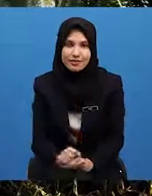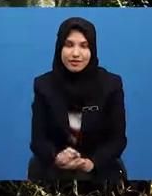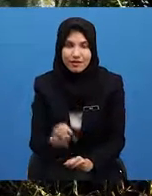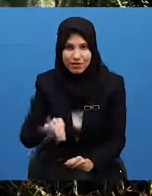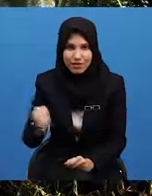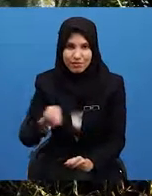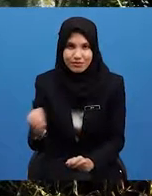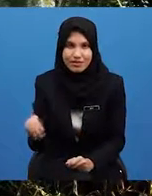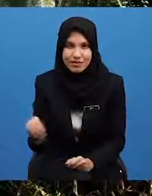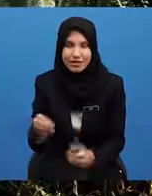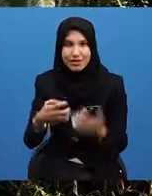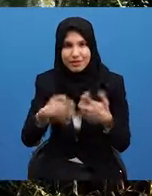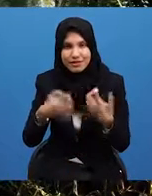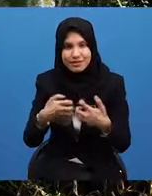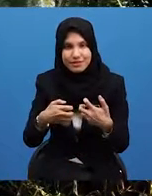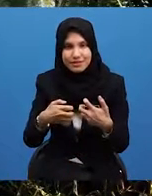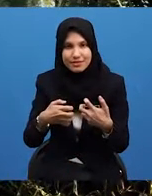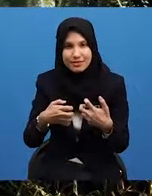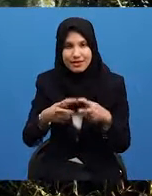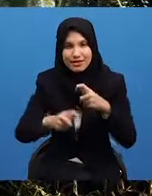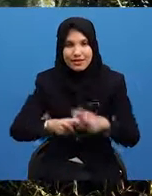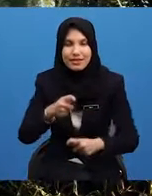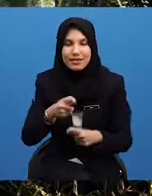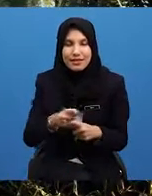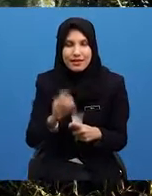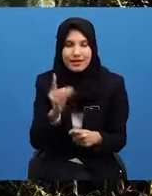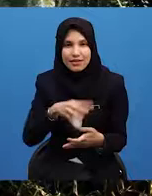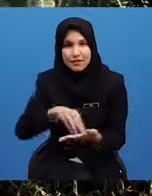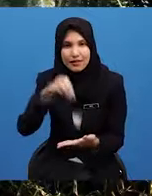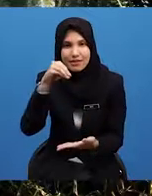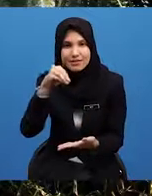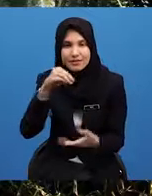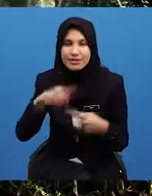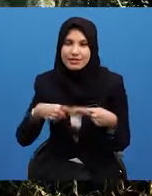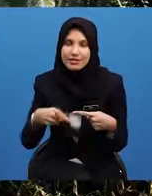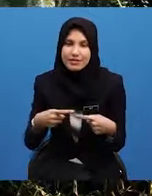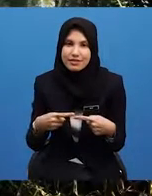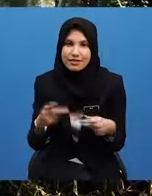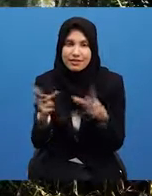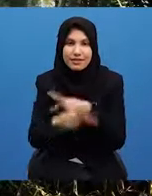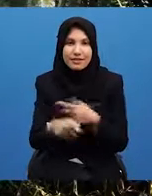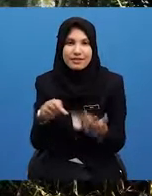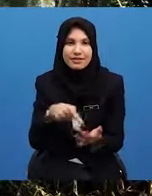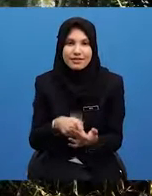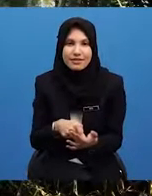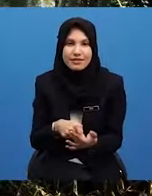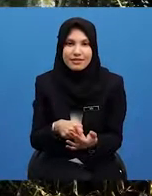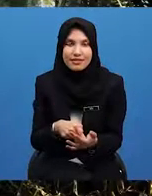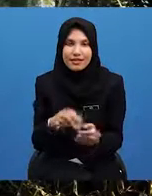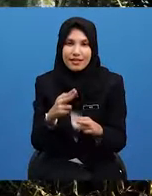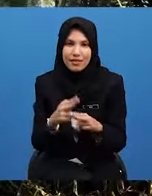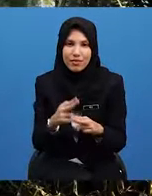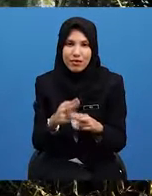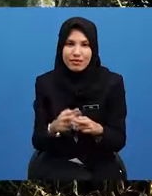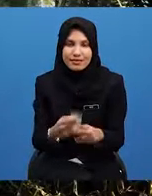Murid-murid, mesin takal yang kita pelajari tentangnya kali ini kita